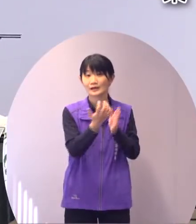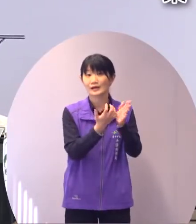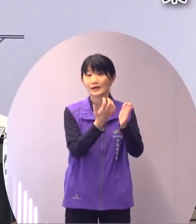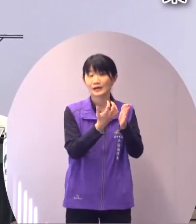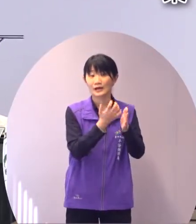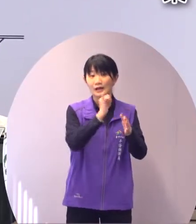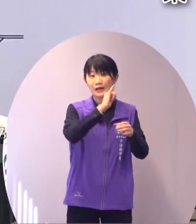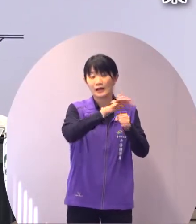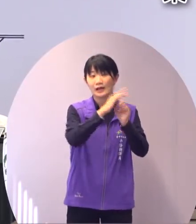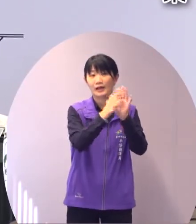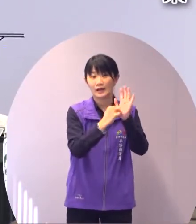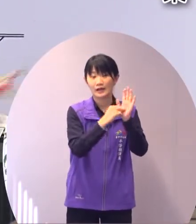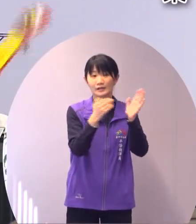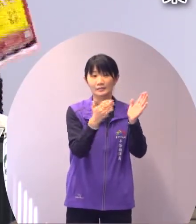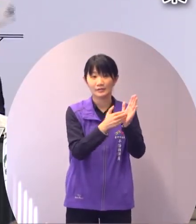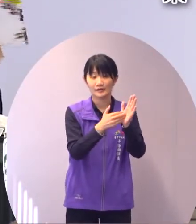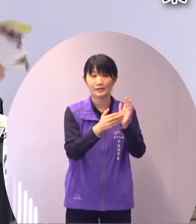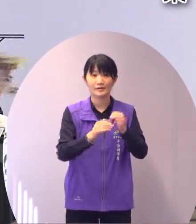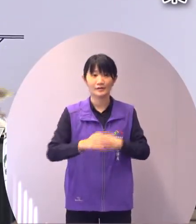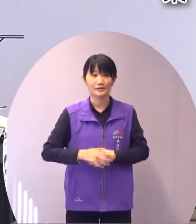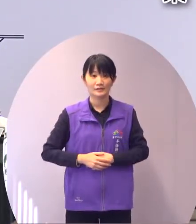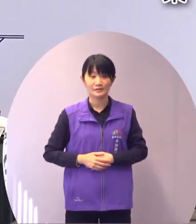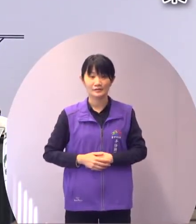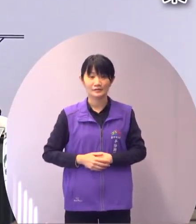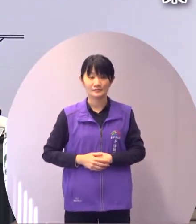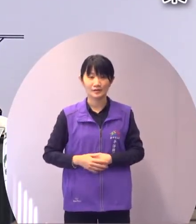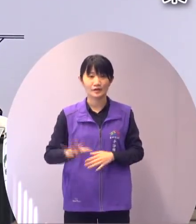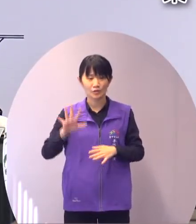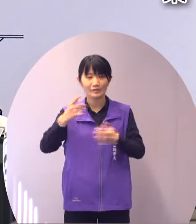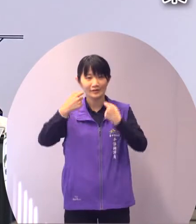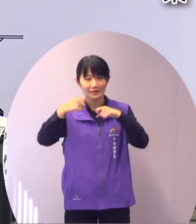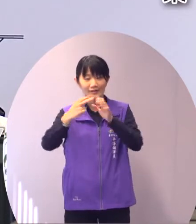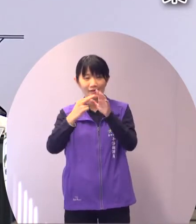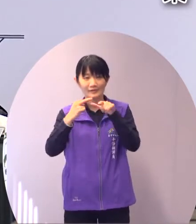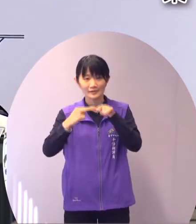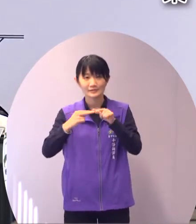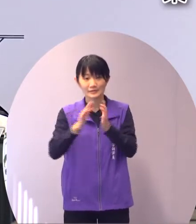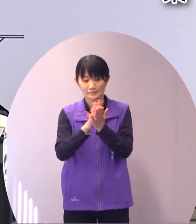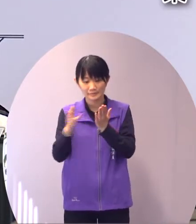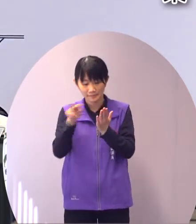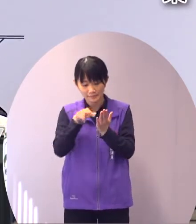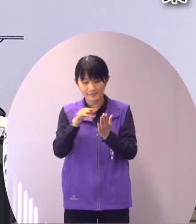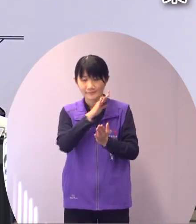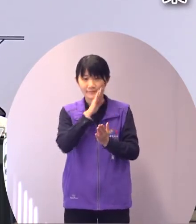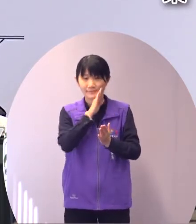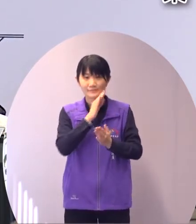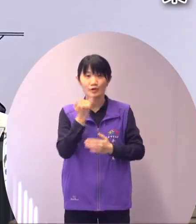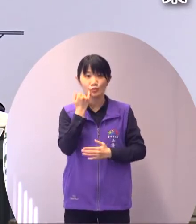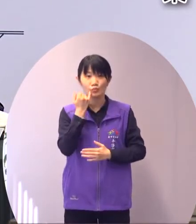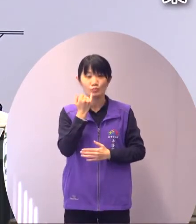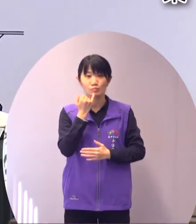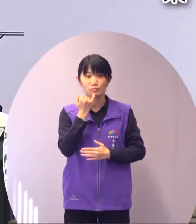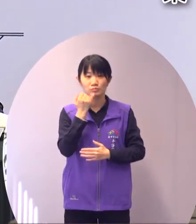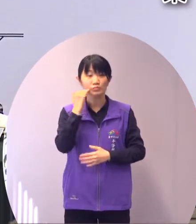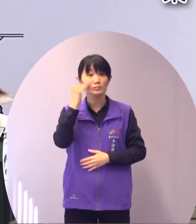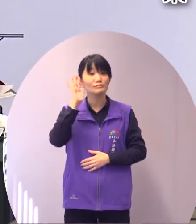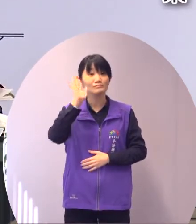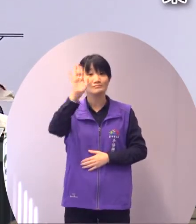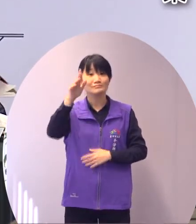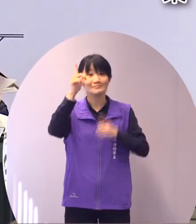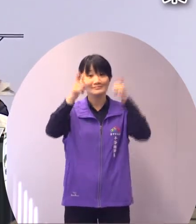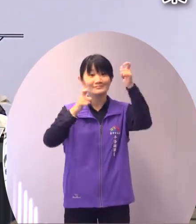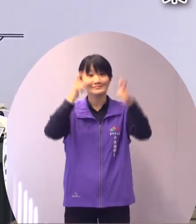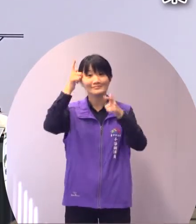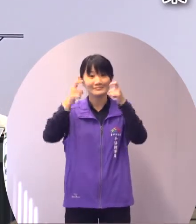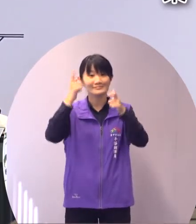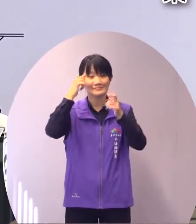事的口头说明以外，这边也有比较详细的简介。那因为春节快到了，大家如果有送礼的需求的话哈，就可以好好